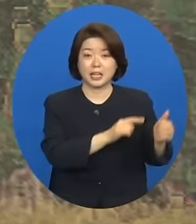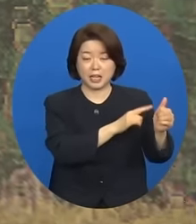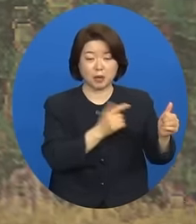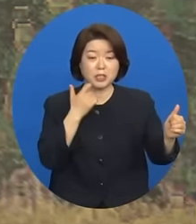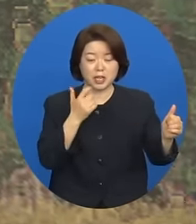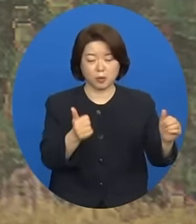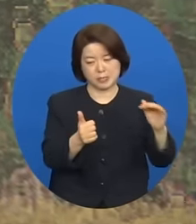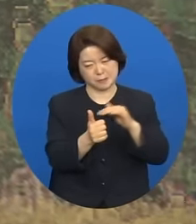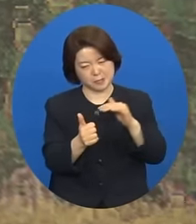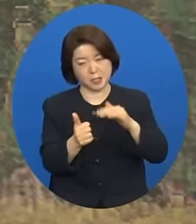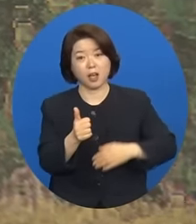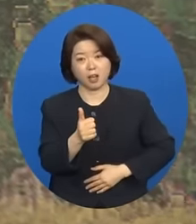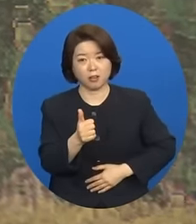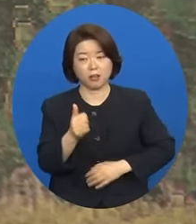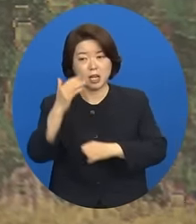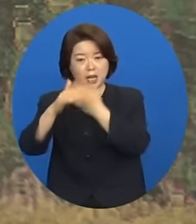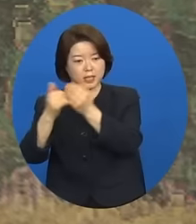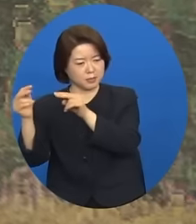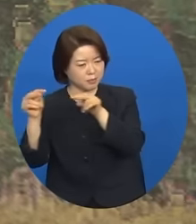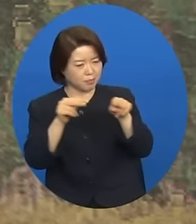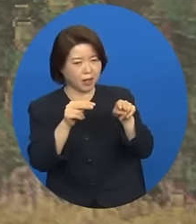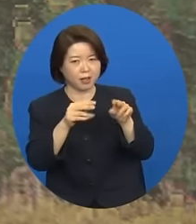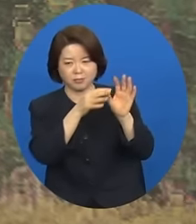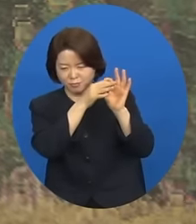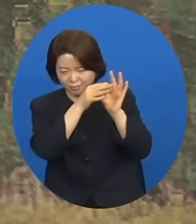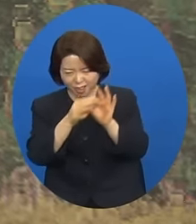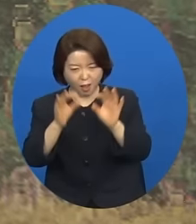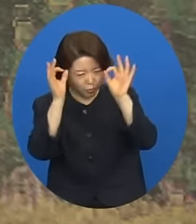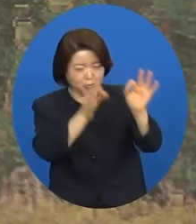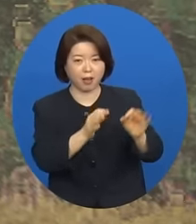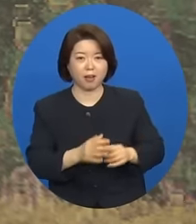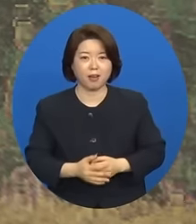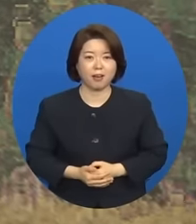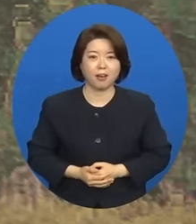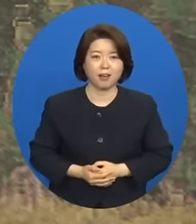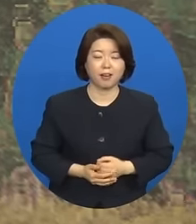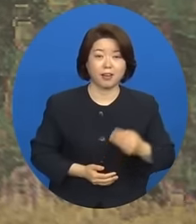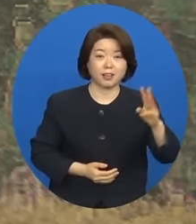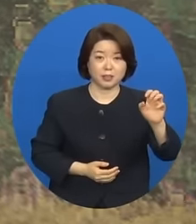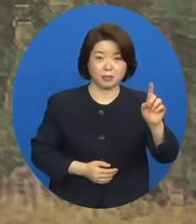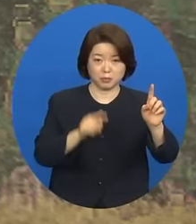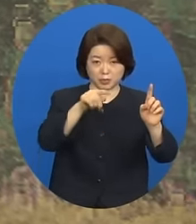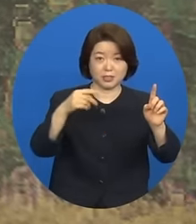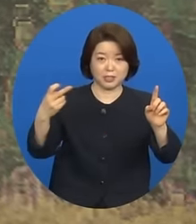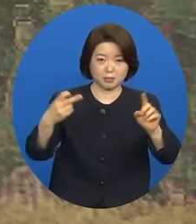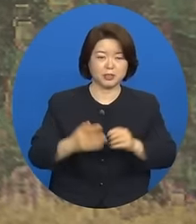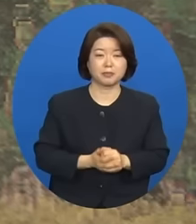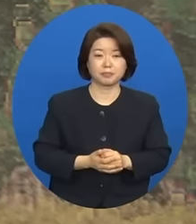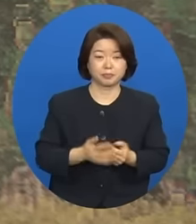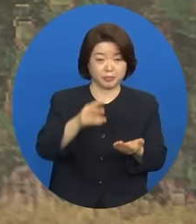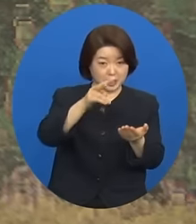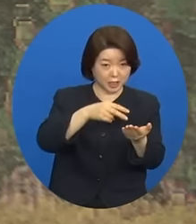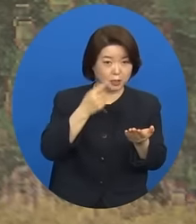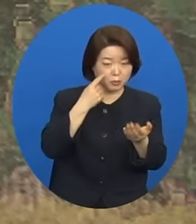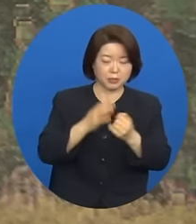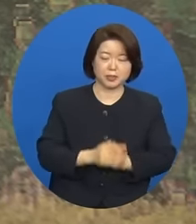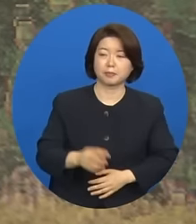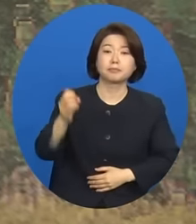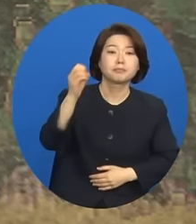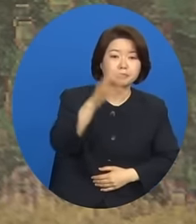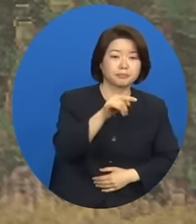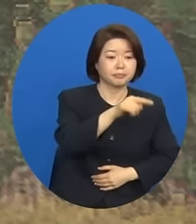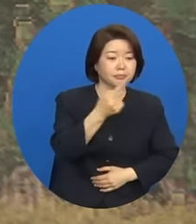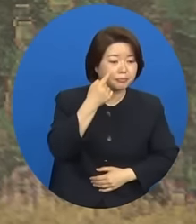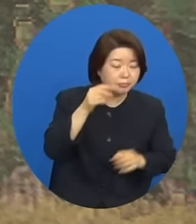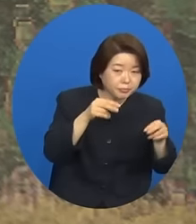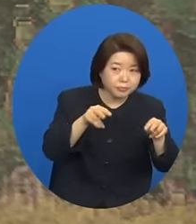다 하나님께서는 여러분 지켜보셨어요. 자, 뭐라고 하시냐면 12절 말씀입니다. 우리 함께 읽어보겠습니다. 시작. 이르시되 내 눈을